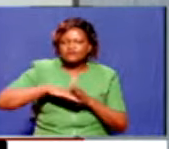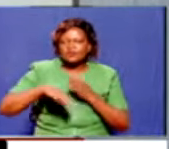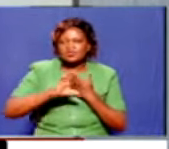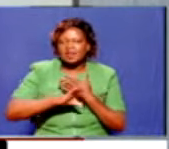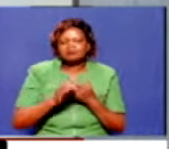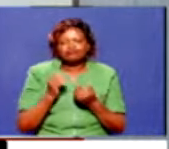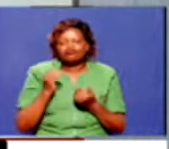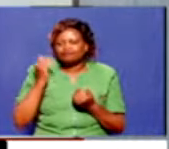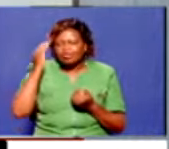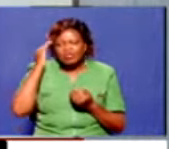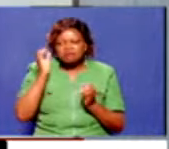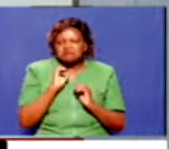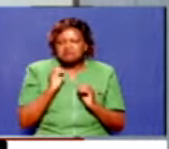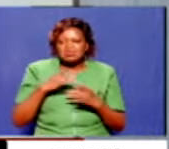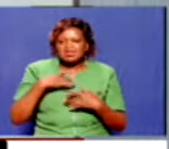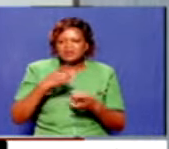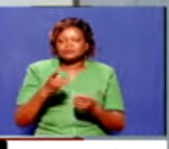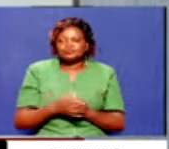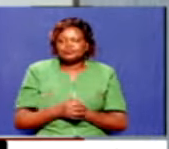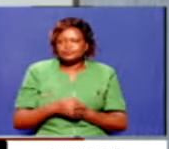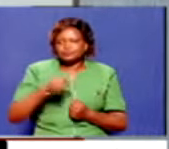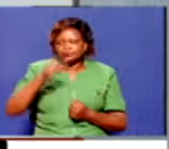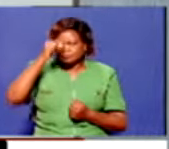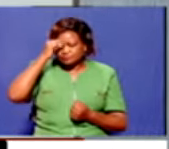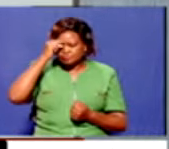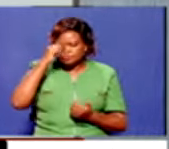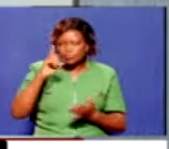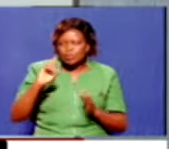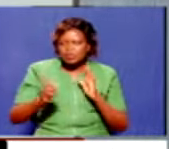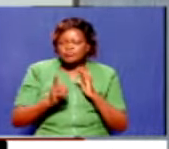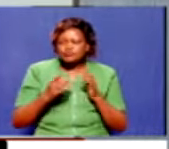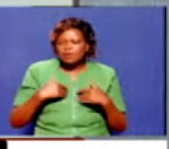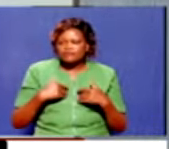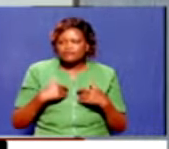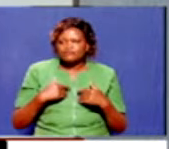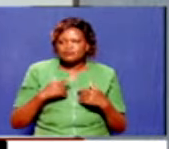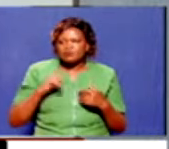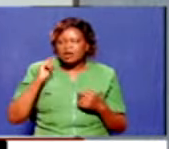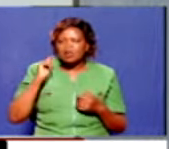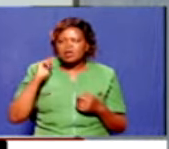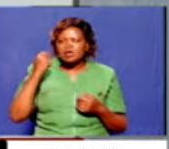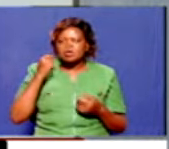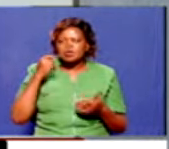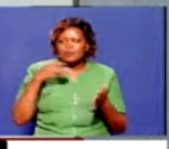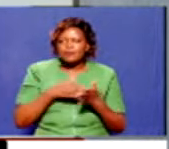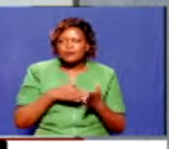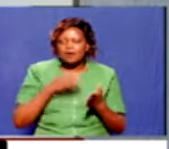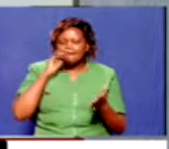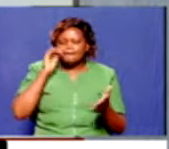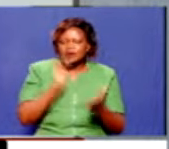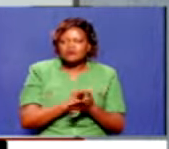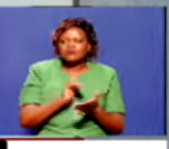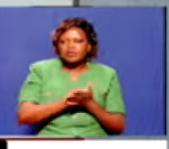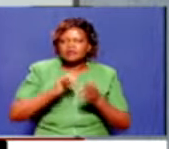think that it's in the interest of the government or the minister to have Kenya banned. I want to believe that this inspection